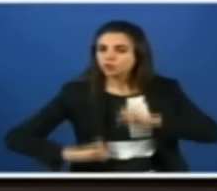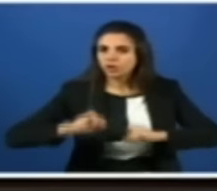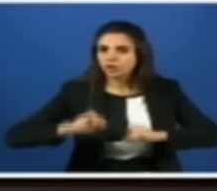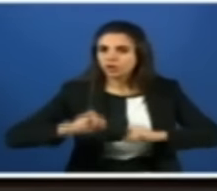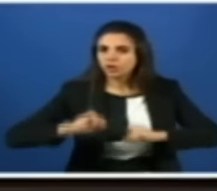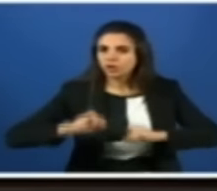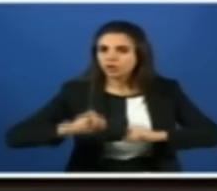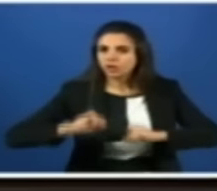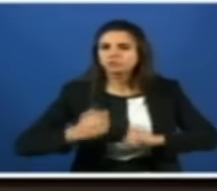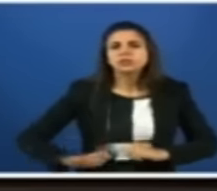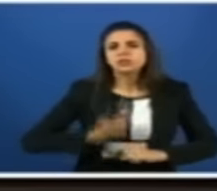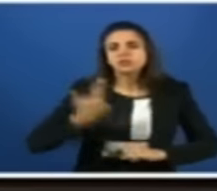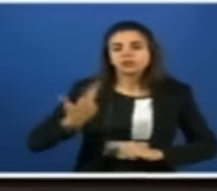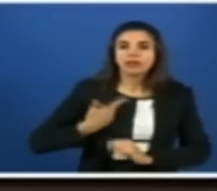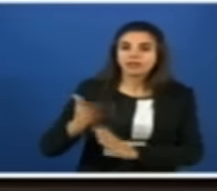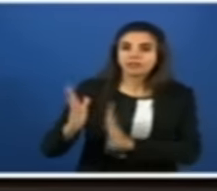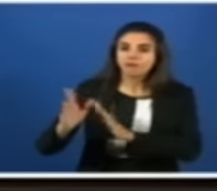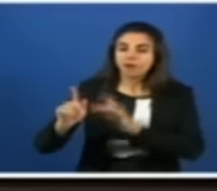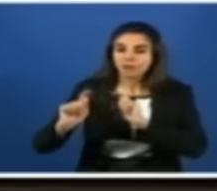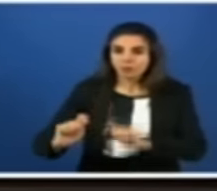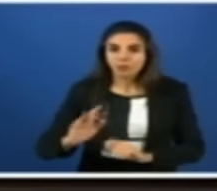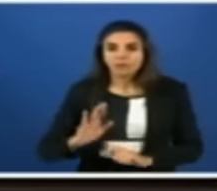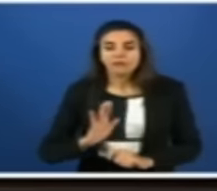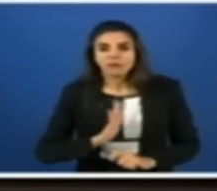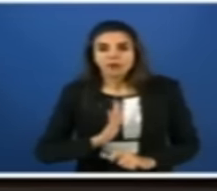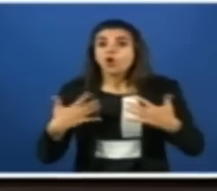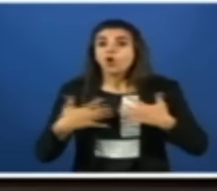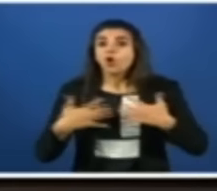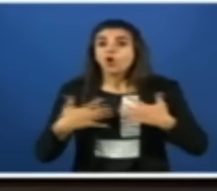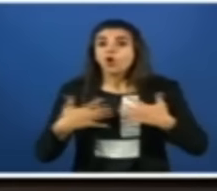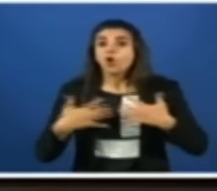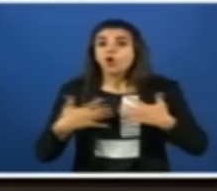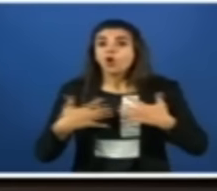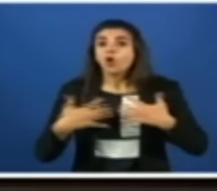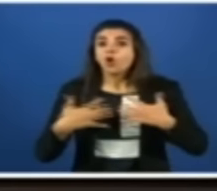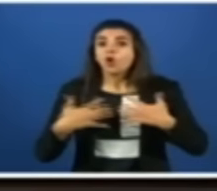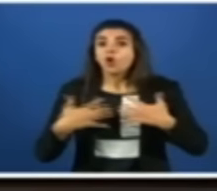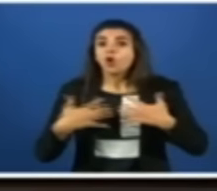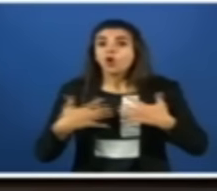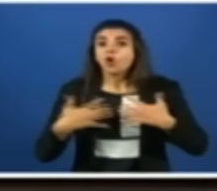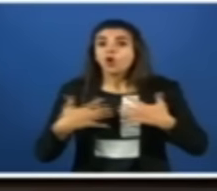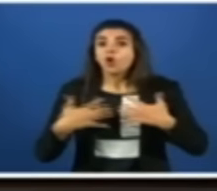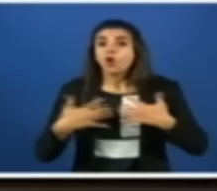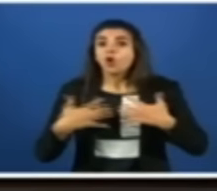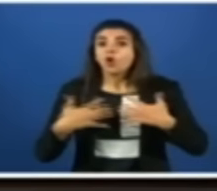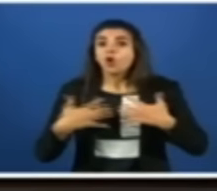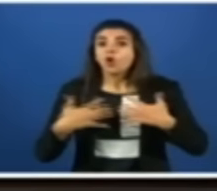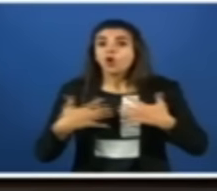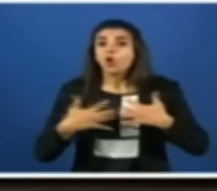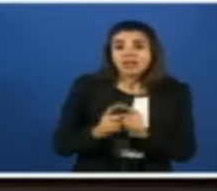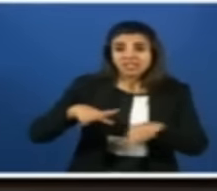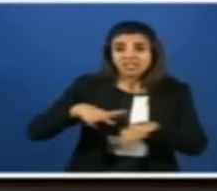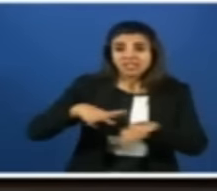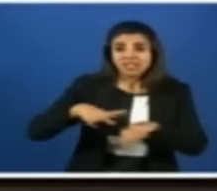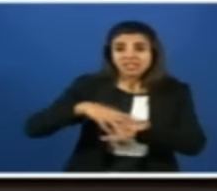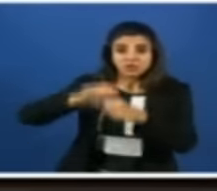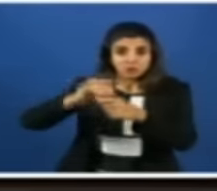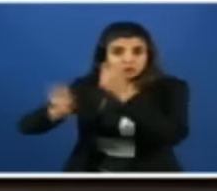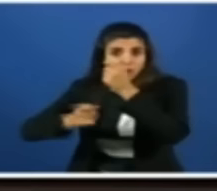hız kesmeden devam ediyor. Güvenlik güçlerimiz dağlarda yaptıkları